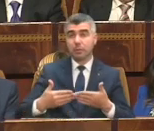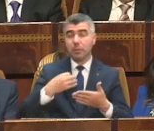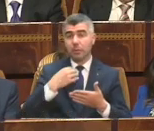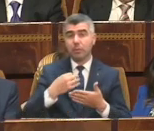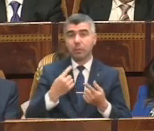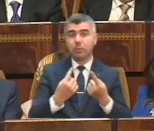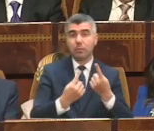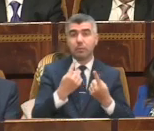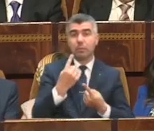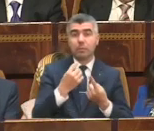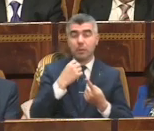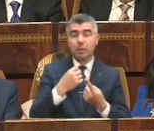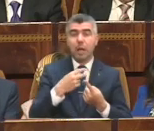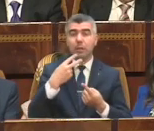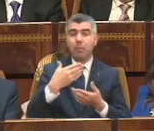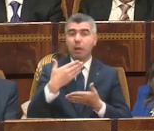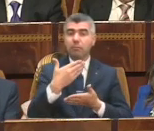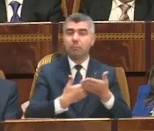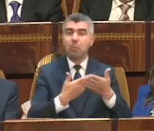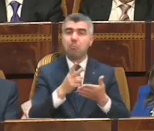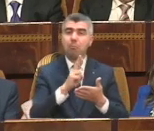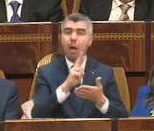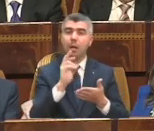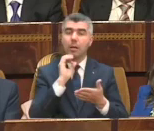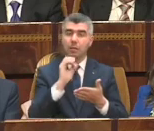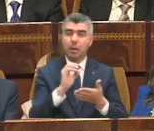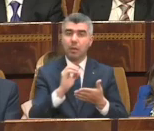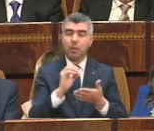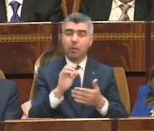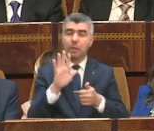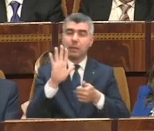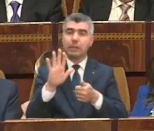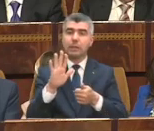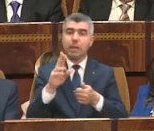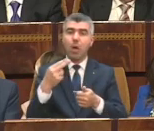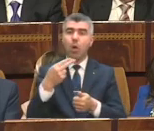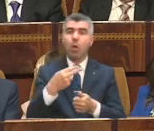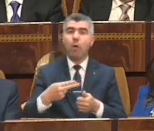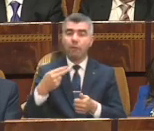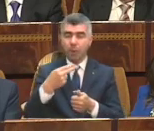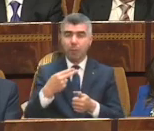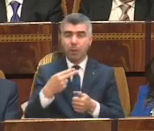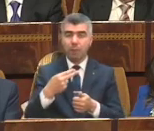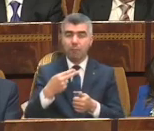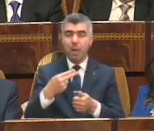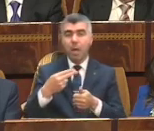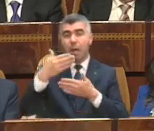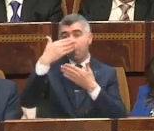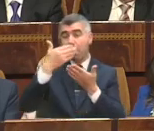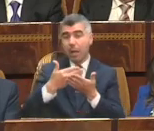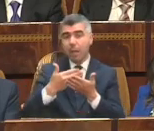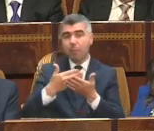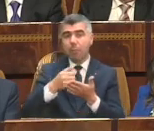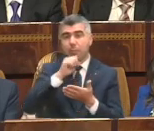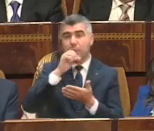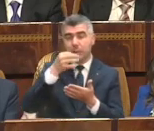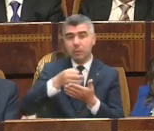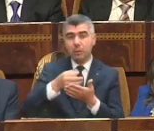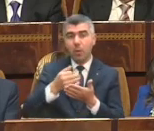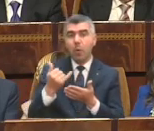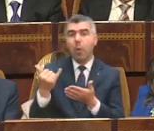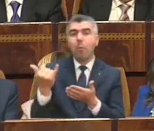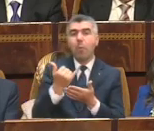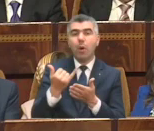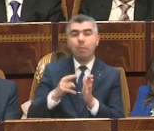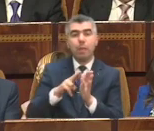يحصرني مقتطف من خطاب جلالة الملك حفظه الله في نوفمبر 2019: المغرب الذي نريده يجب أن يقوم على